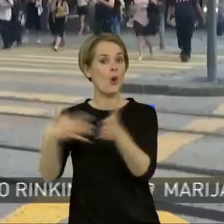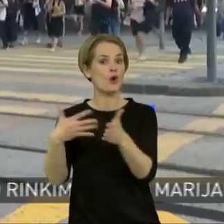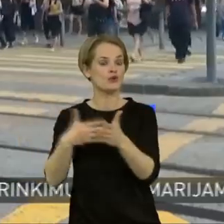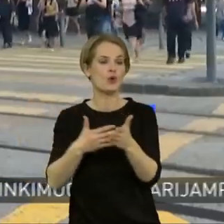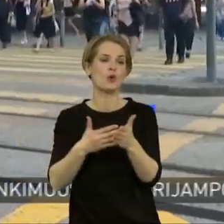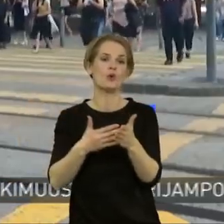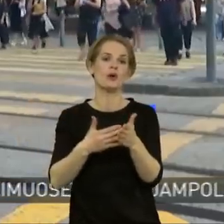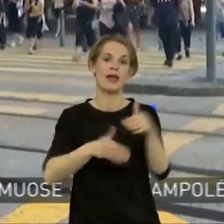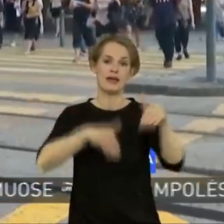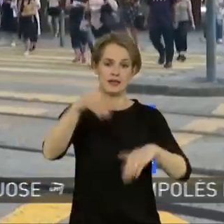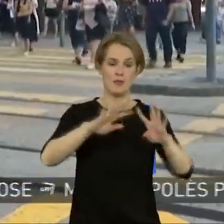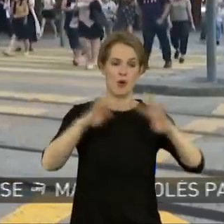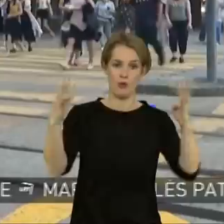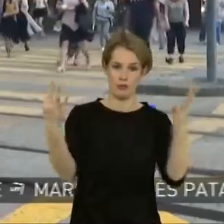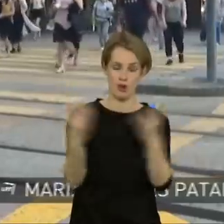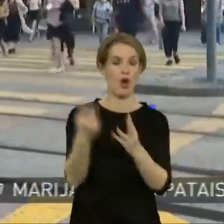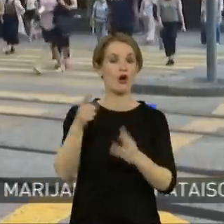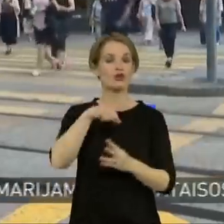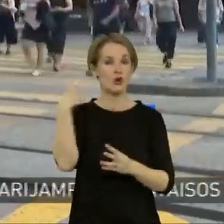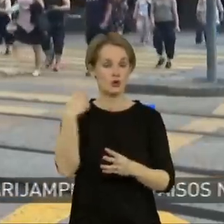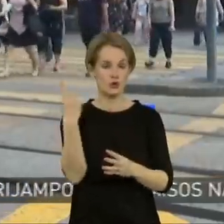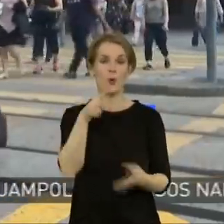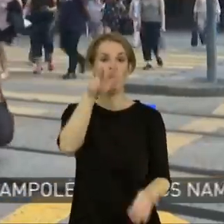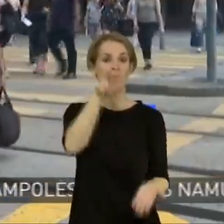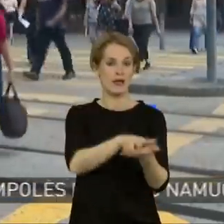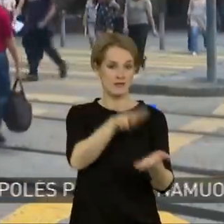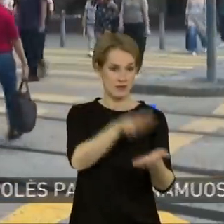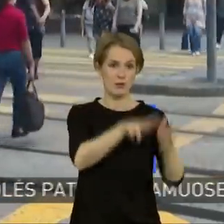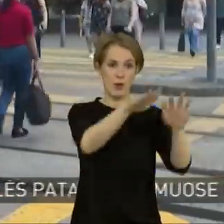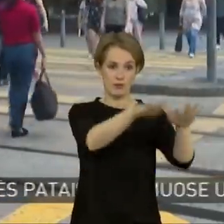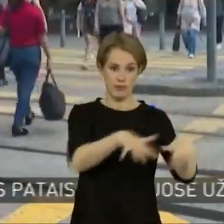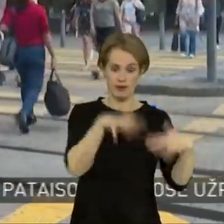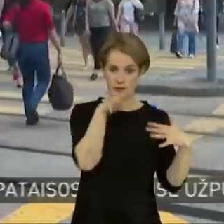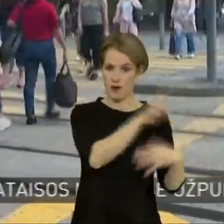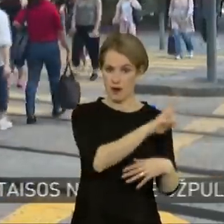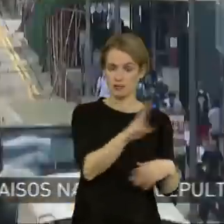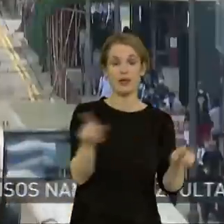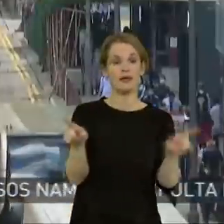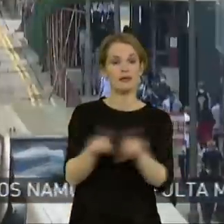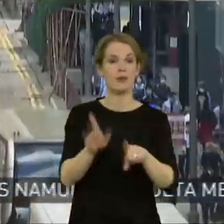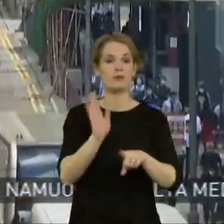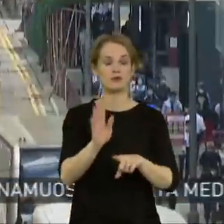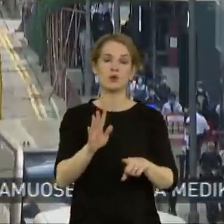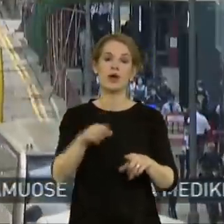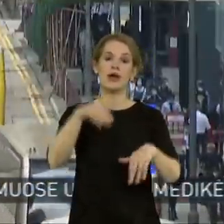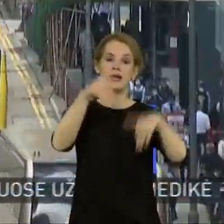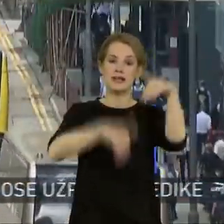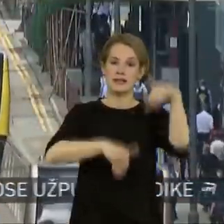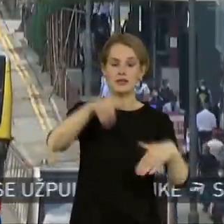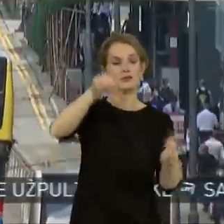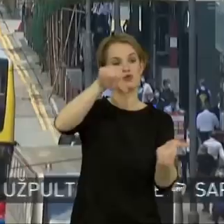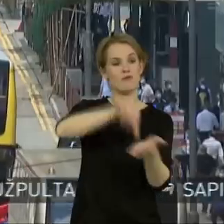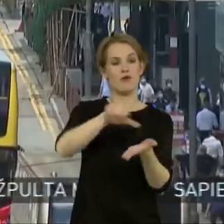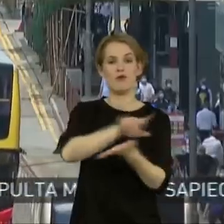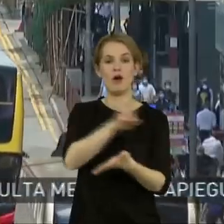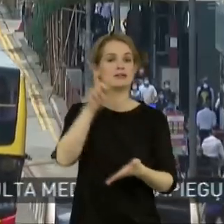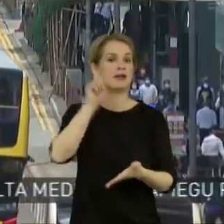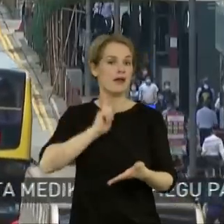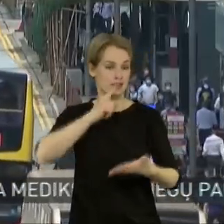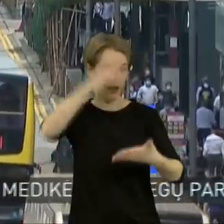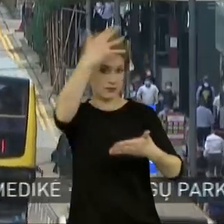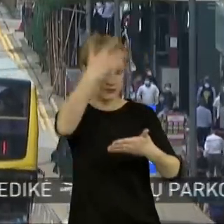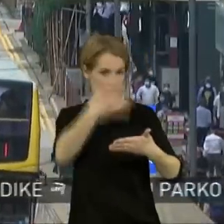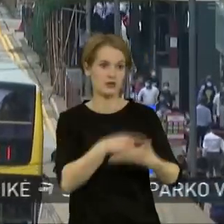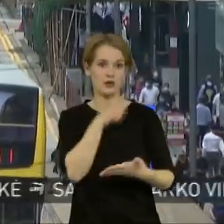tik skirs didesnę leidžiamosios tarybos narių dalį, bet ir tvirtins visus rinkimuose dalyvaujančius kandidatus. Tai iš